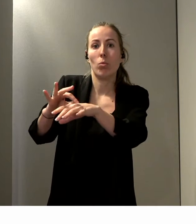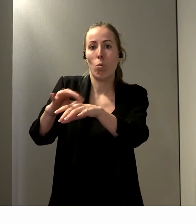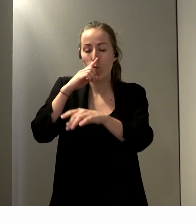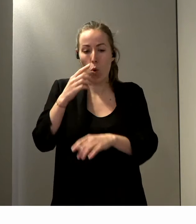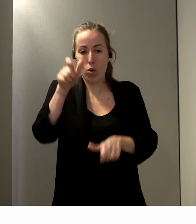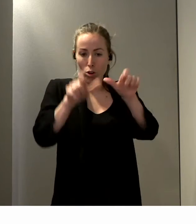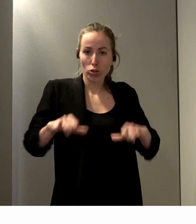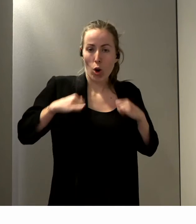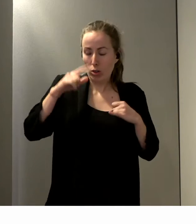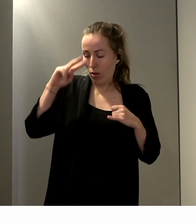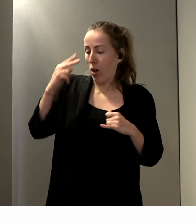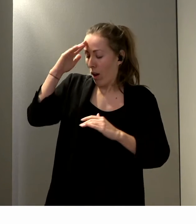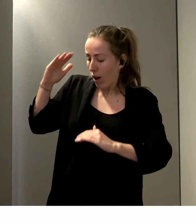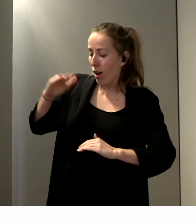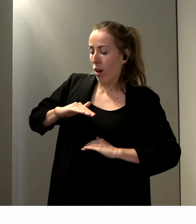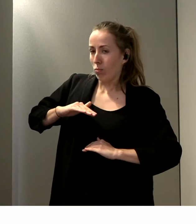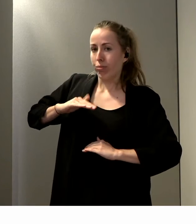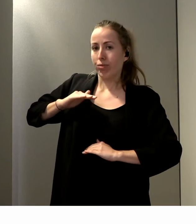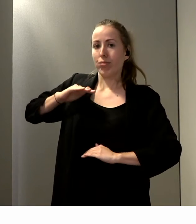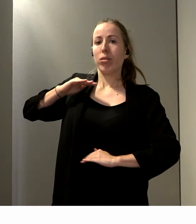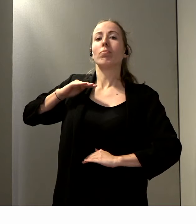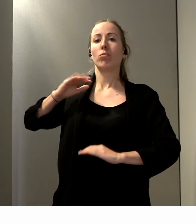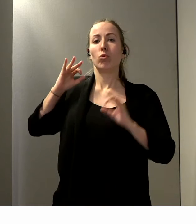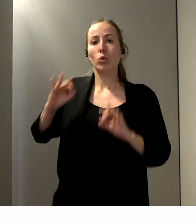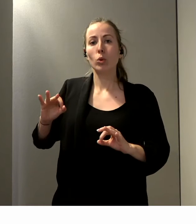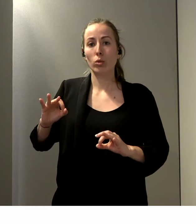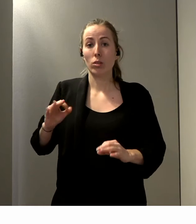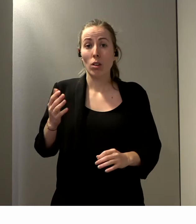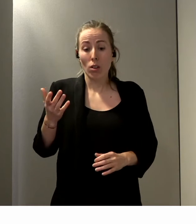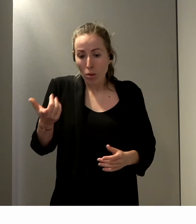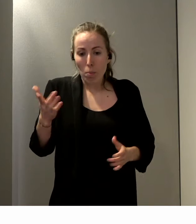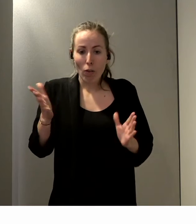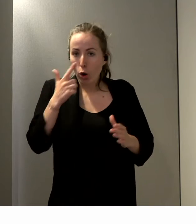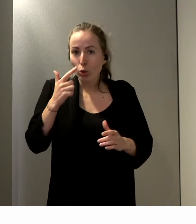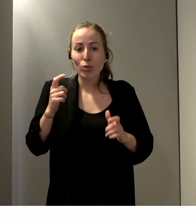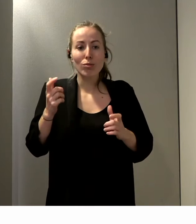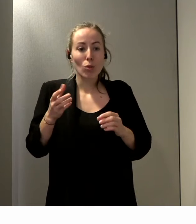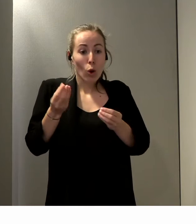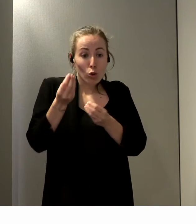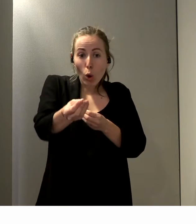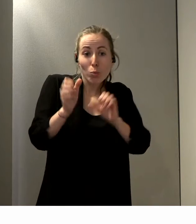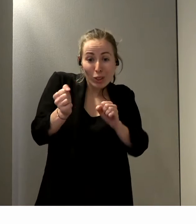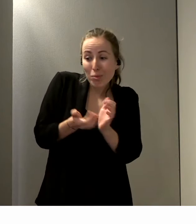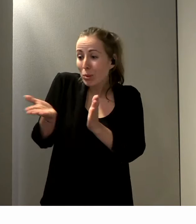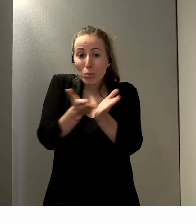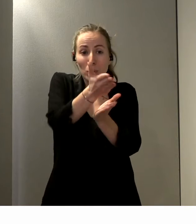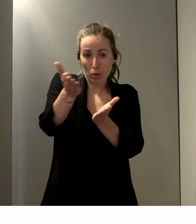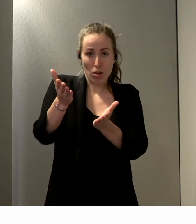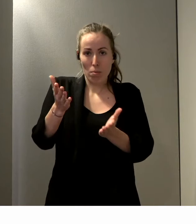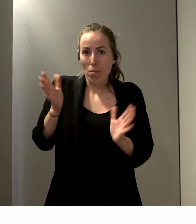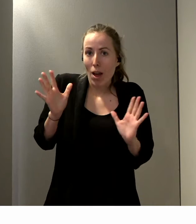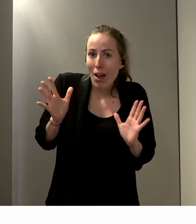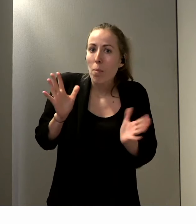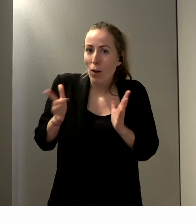redonner confiance, il ne suffit pas de mettre tout un tas d'initiatives et d'opportunités sur la table. On sait très bien que certains jeunes ont plus de